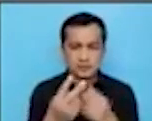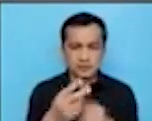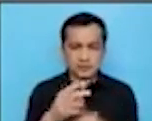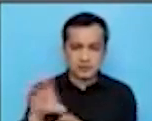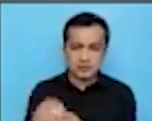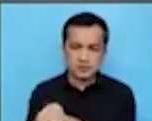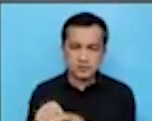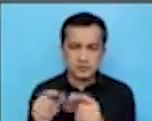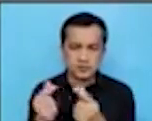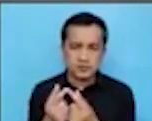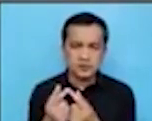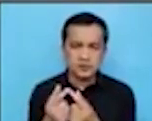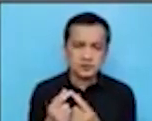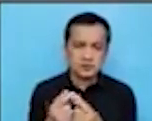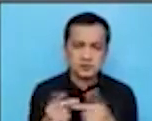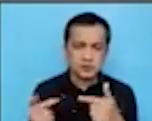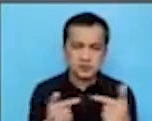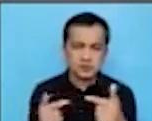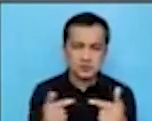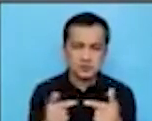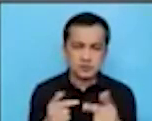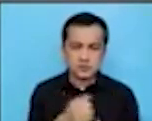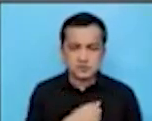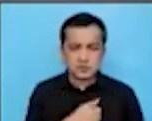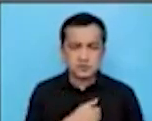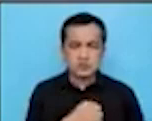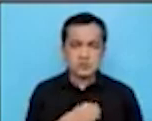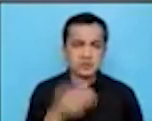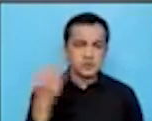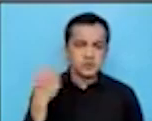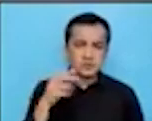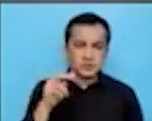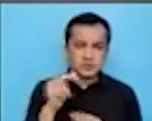na nakainkwentro ng militar nitong November 14 kung